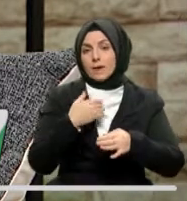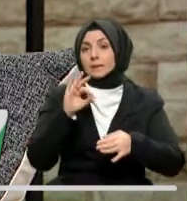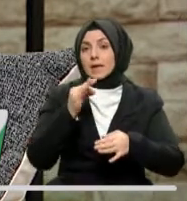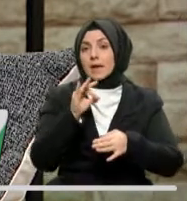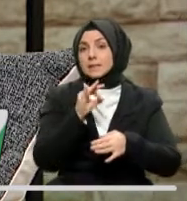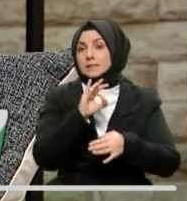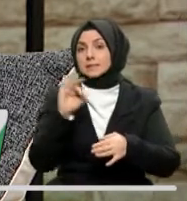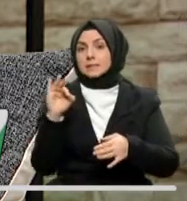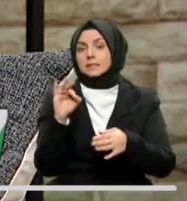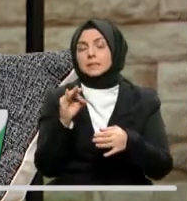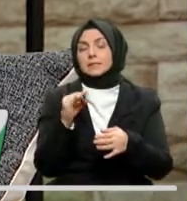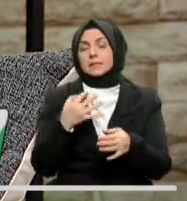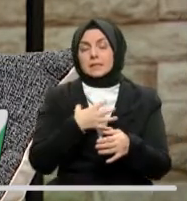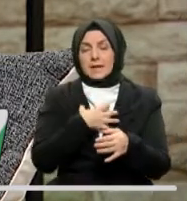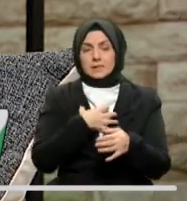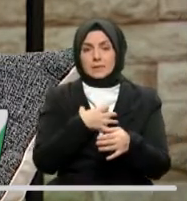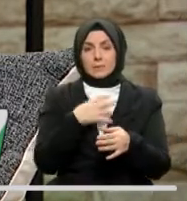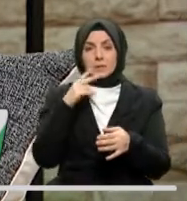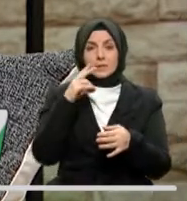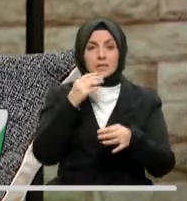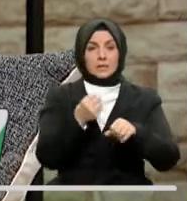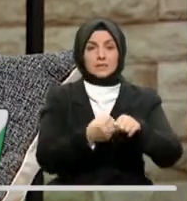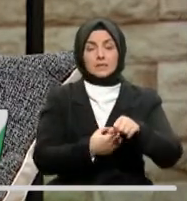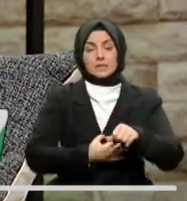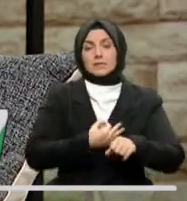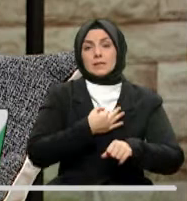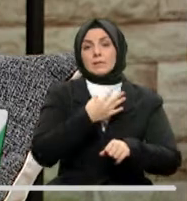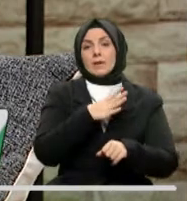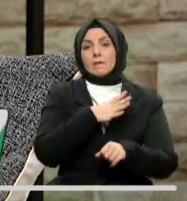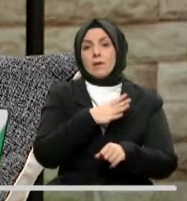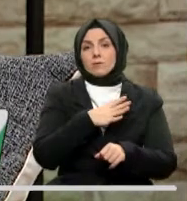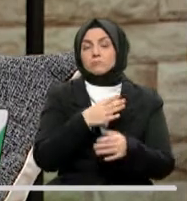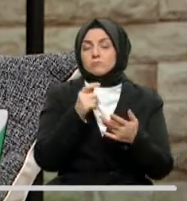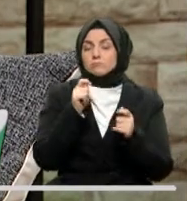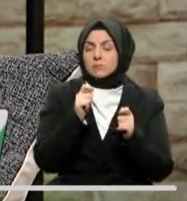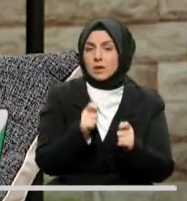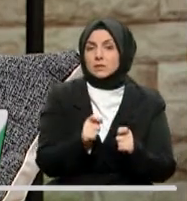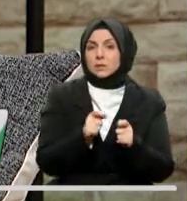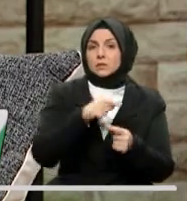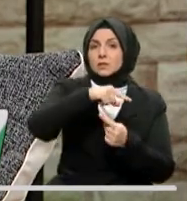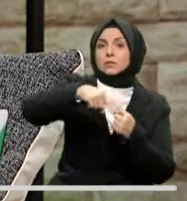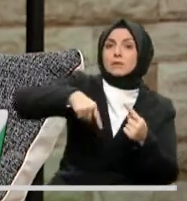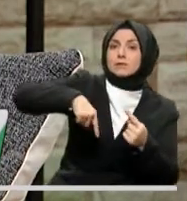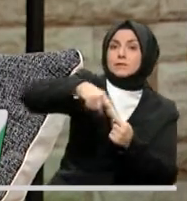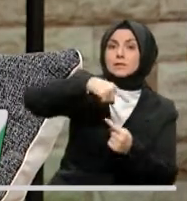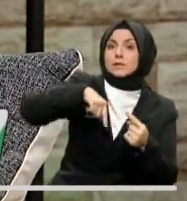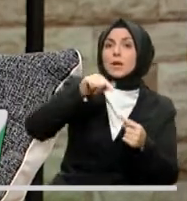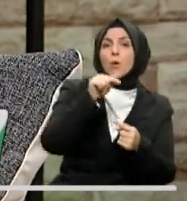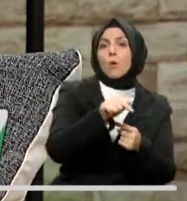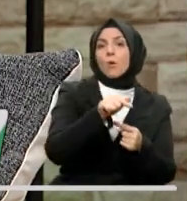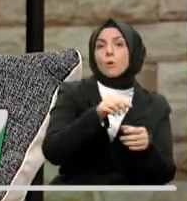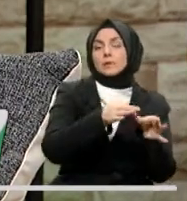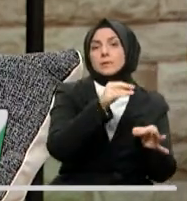bazen şu da olabiliyor Yani baktığımızda çevresel etmenleri hakikaten çevresinde o kişiye değersizliği çok fazla yükleyen